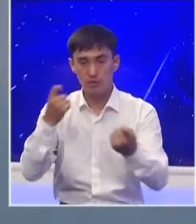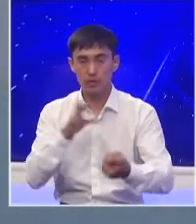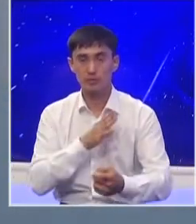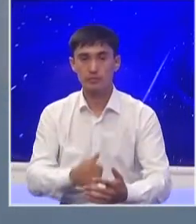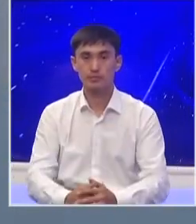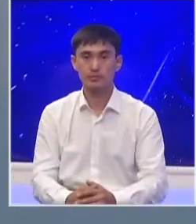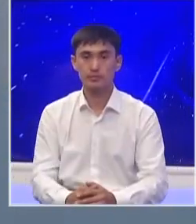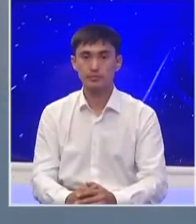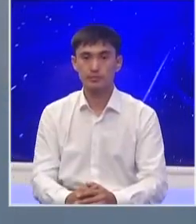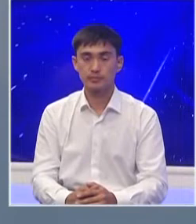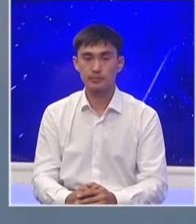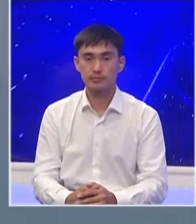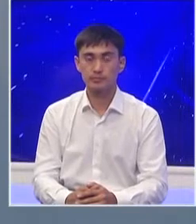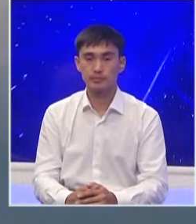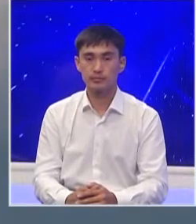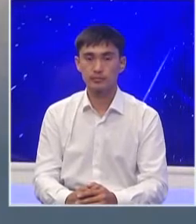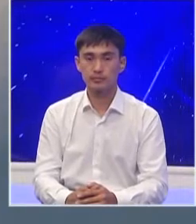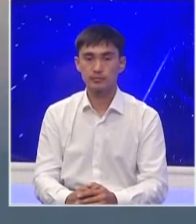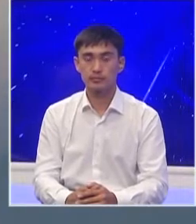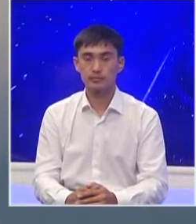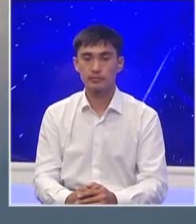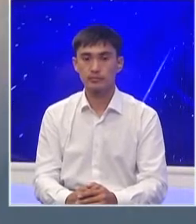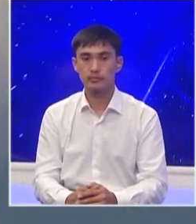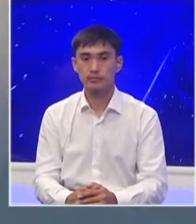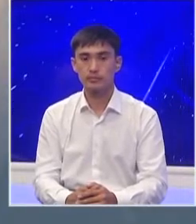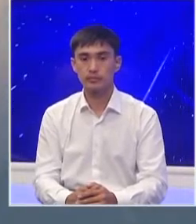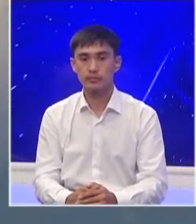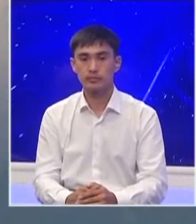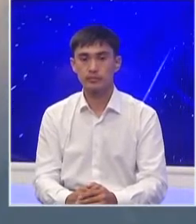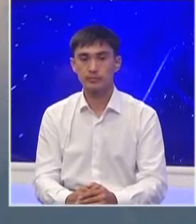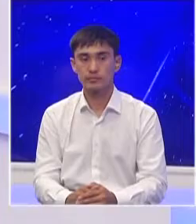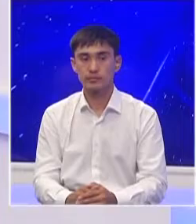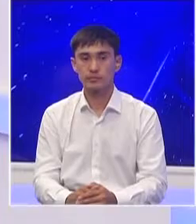берді. Топтаманы ғаламтор ақпараттарының негізінде дайындаған Елназ Қапарова.